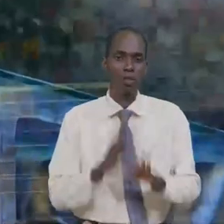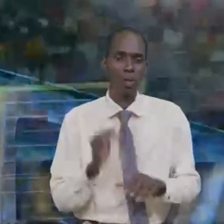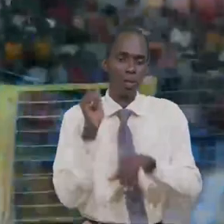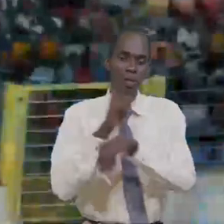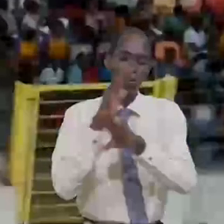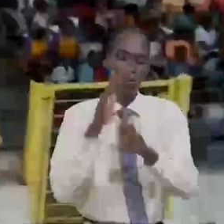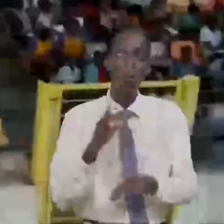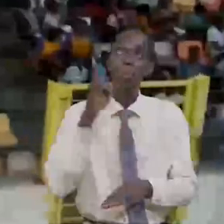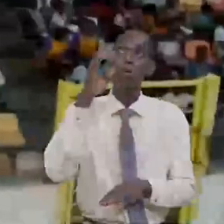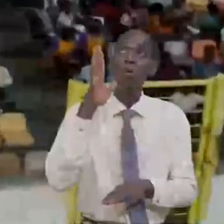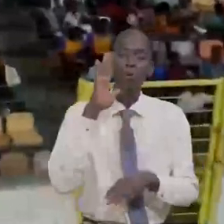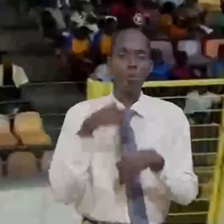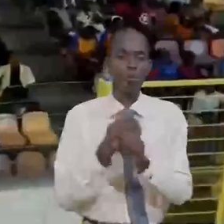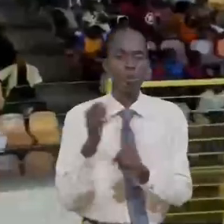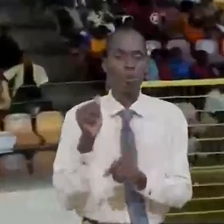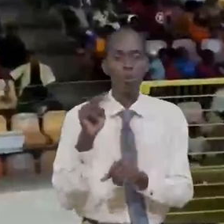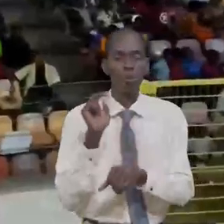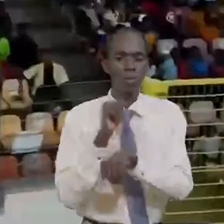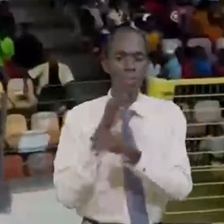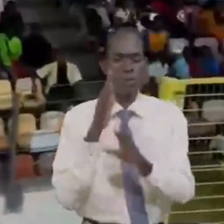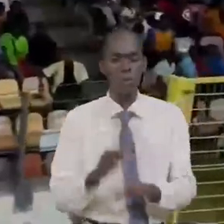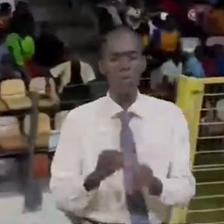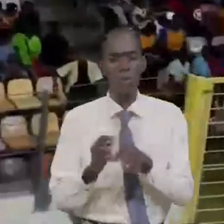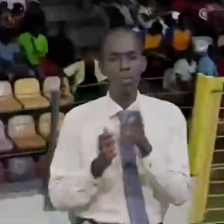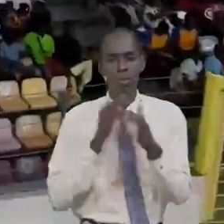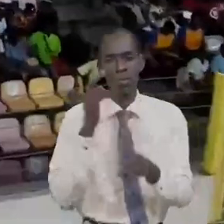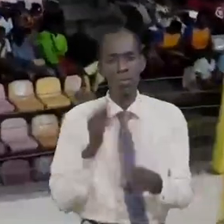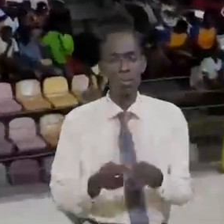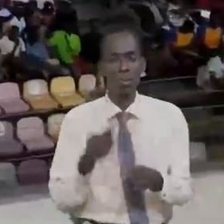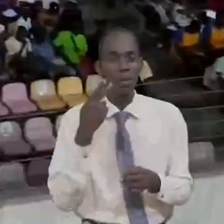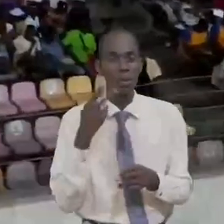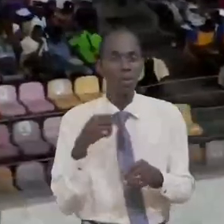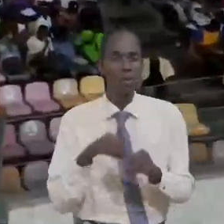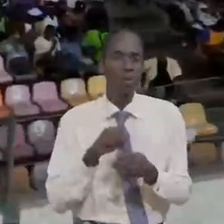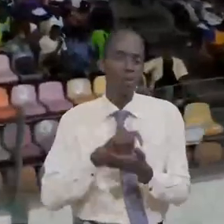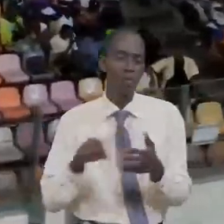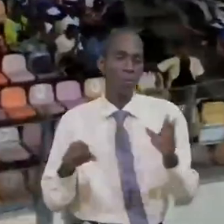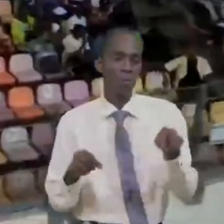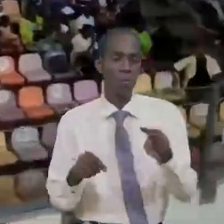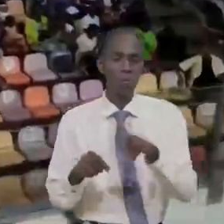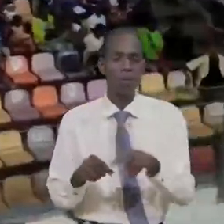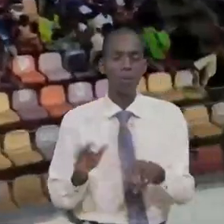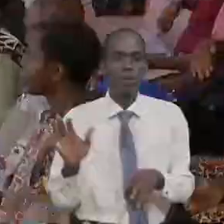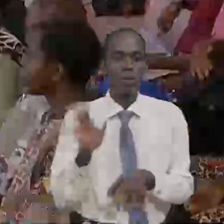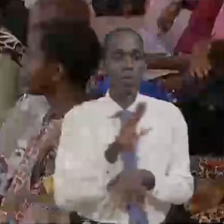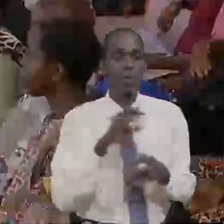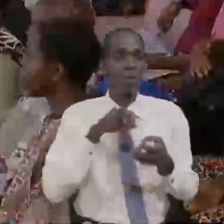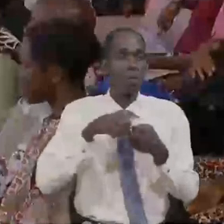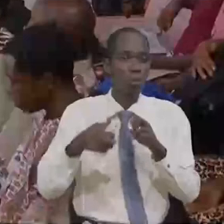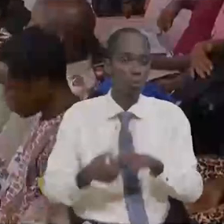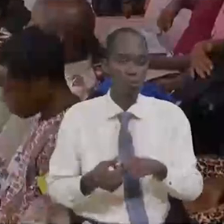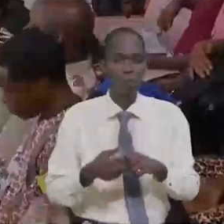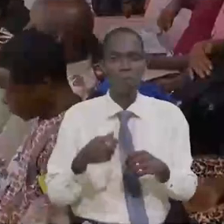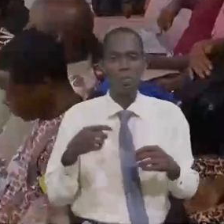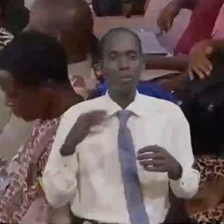au nom de Jésus verset 22 là-bas verset 22 des cas soudain ce qui plantait des racines